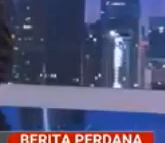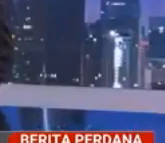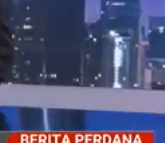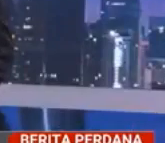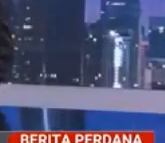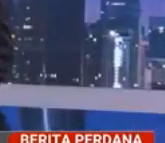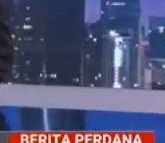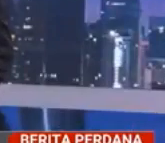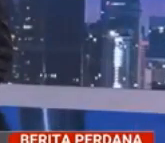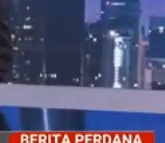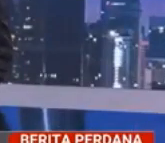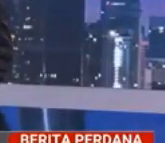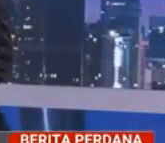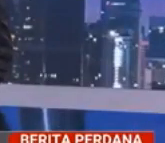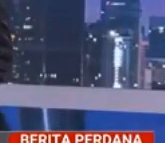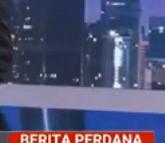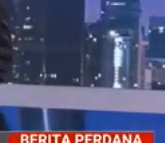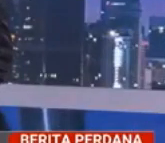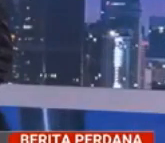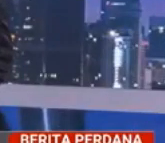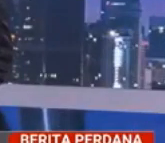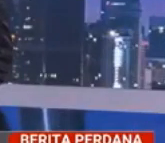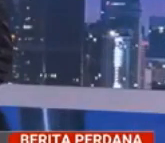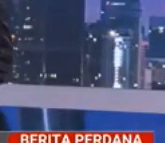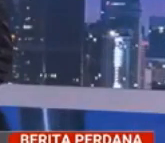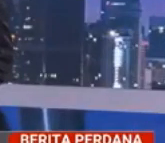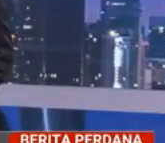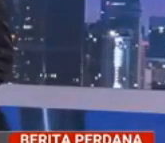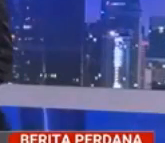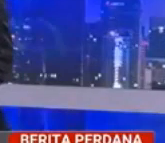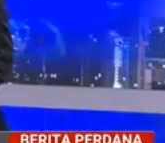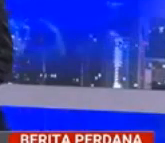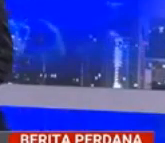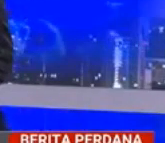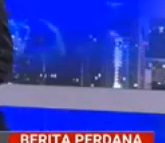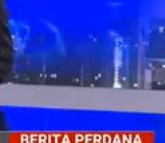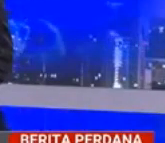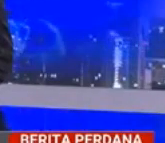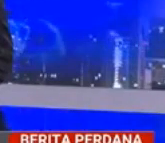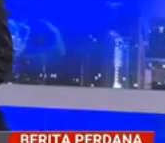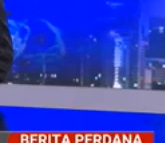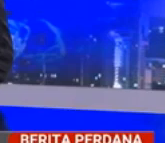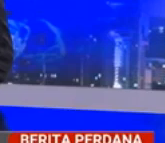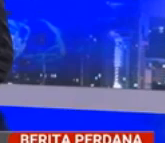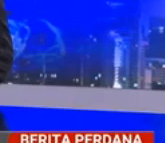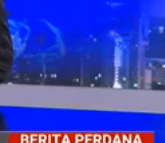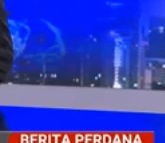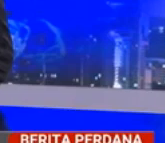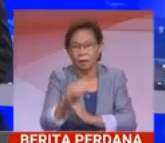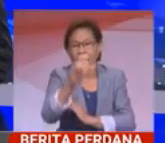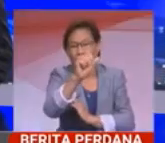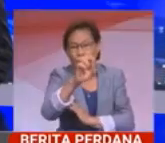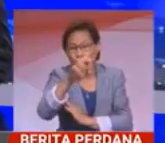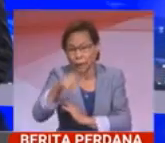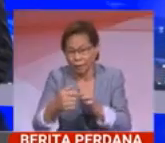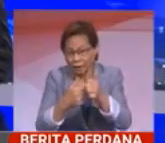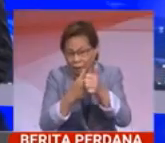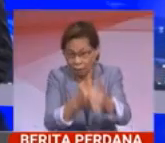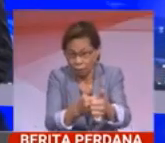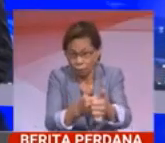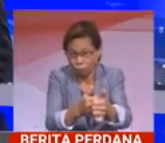galon perkembangan percaya transaksi dosen n berkas telepon ma tuhan kepada undang-undang dan prosedur operasi standar